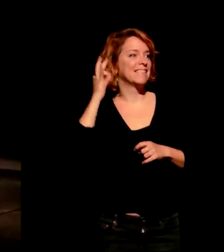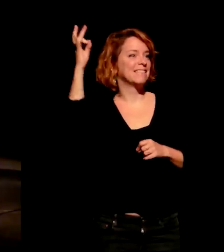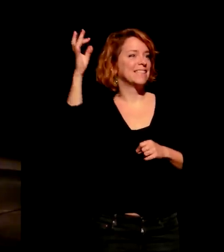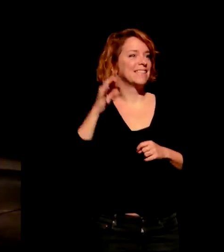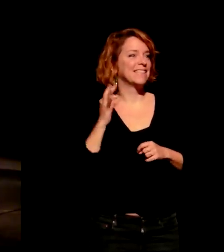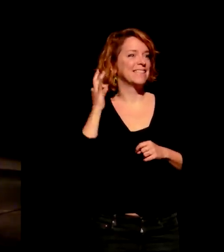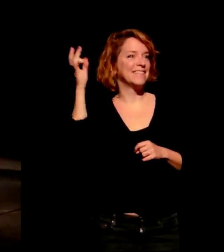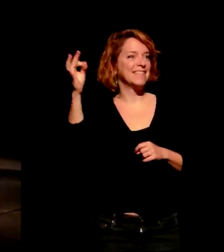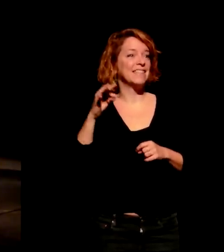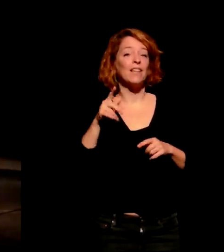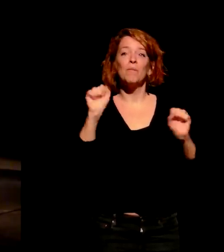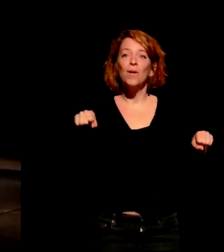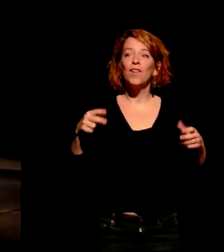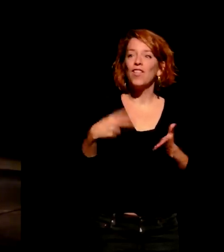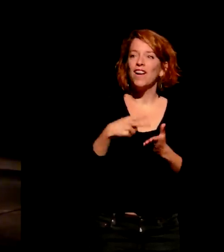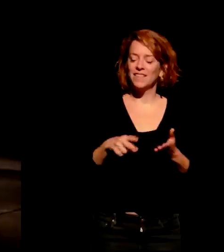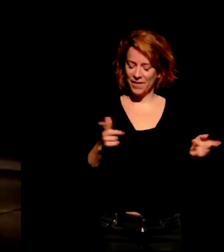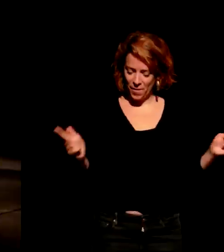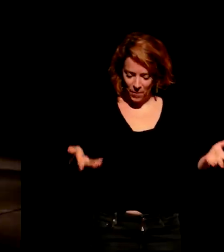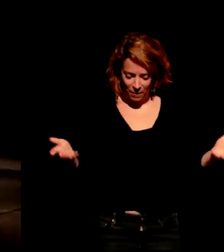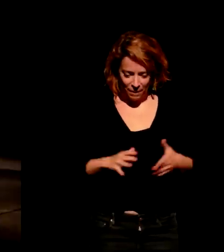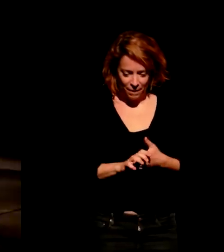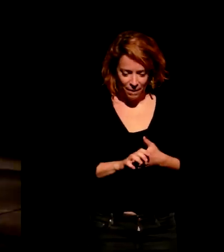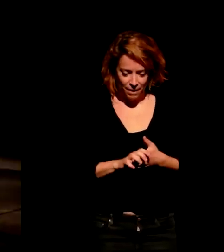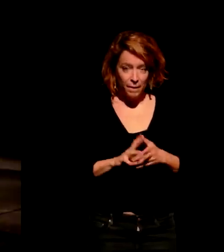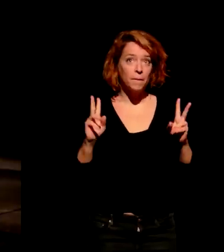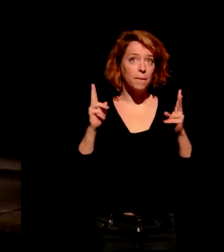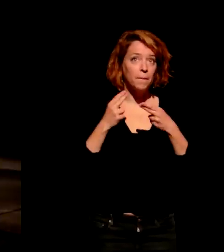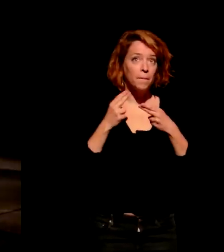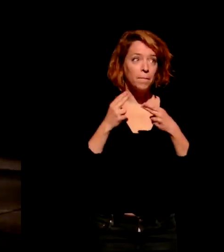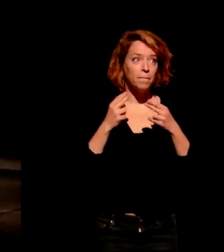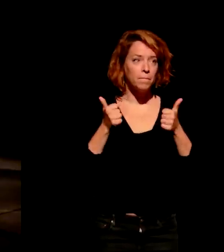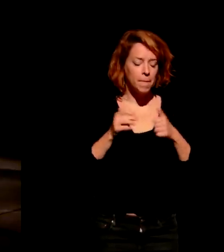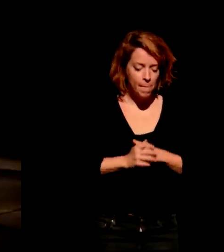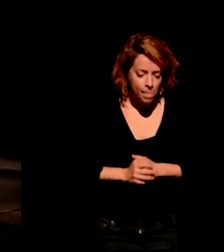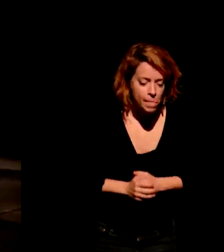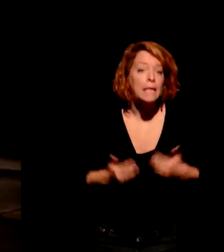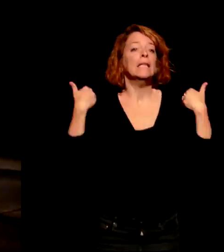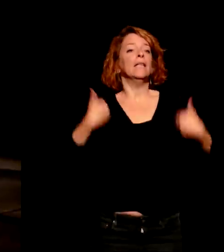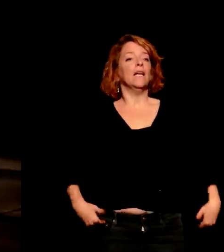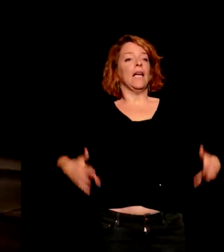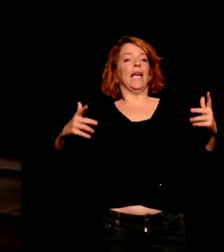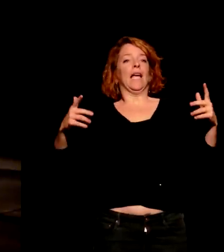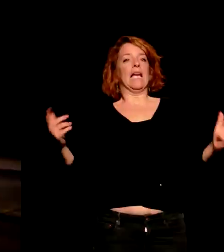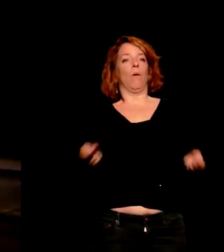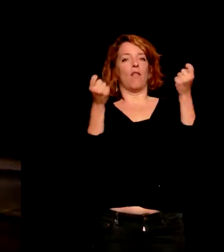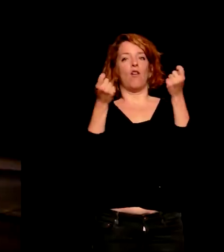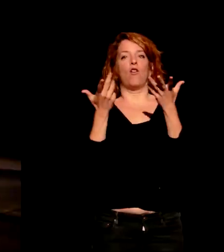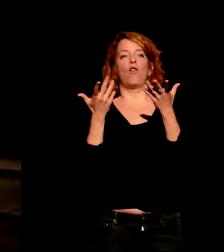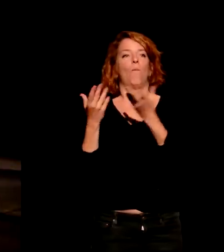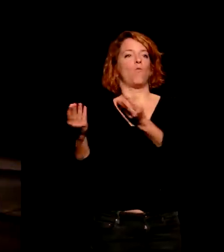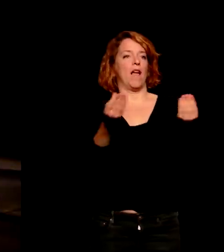Hein? On le fait en rythme? Ok. Ah. Éducateur populaire, je disais.